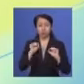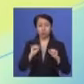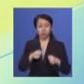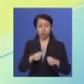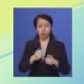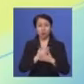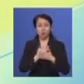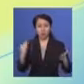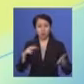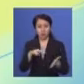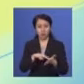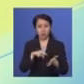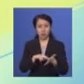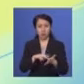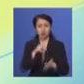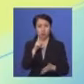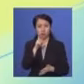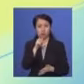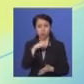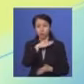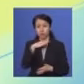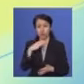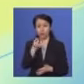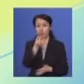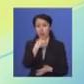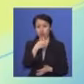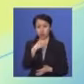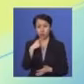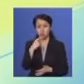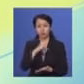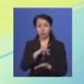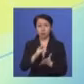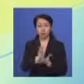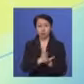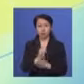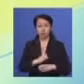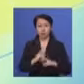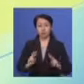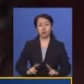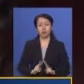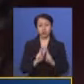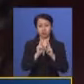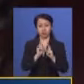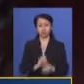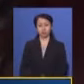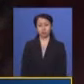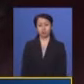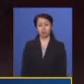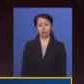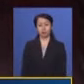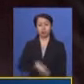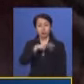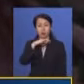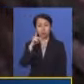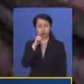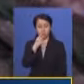цен на куриное мясо и яйцо? Об этом и многом другом шла речь в Центральной службе коммуникаций в столице. Падеж птицы